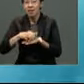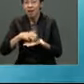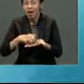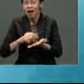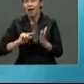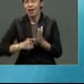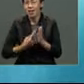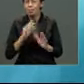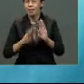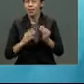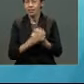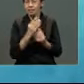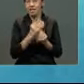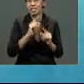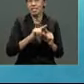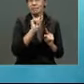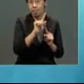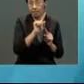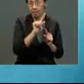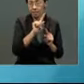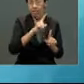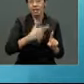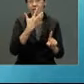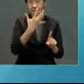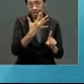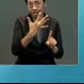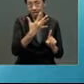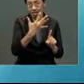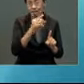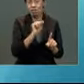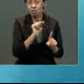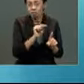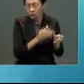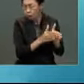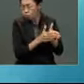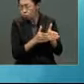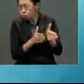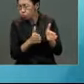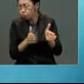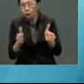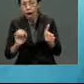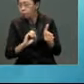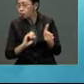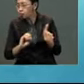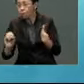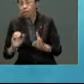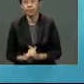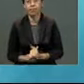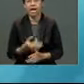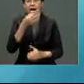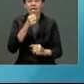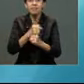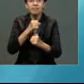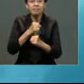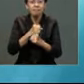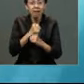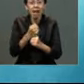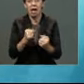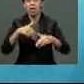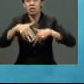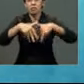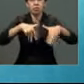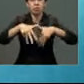ต่ช่วงสัปดาห์ที่21นะครับเดือนพฤษภาคมจากนั้นมาก็ไม่มีรายงานแล้วนะครับอาชีพเสี่ยงอยู่ในสถานที่แออัดก็ตั้ง